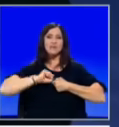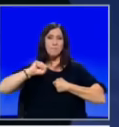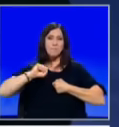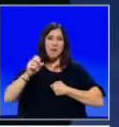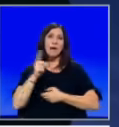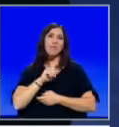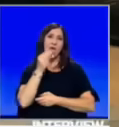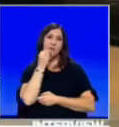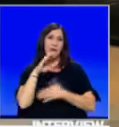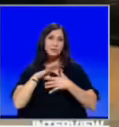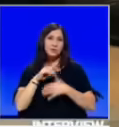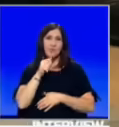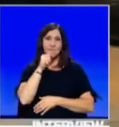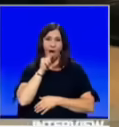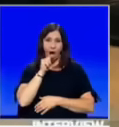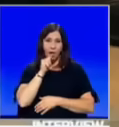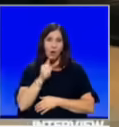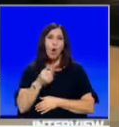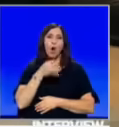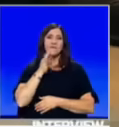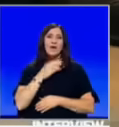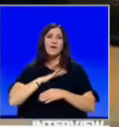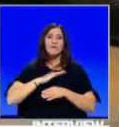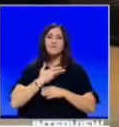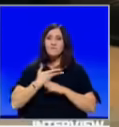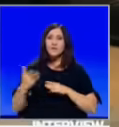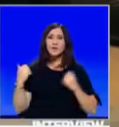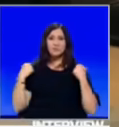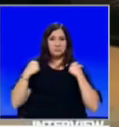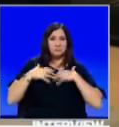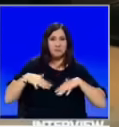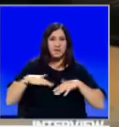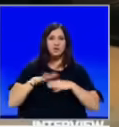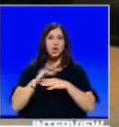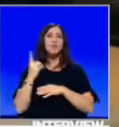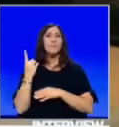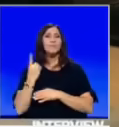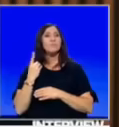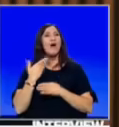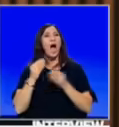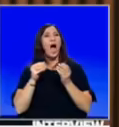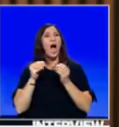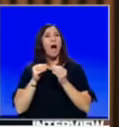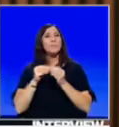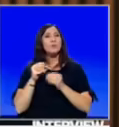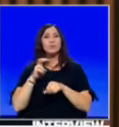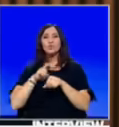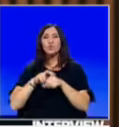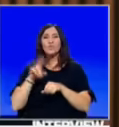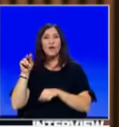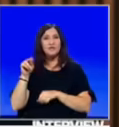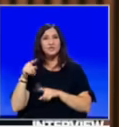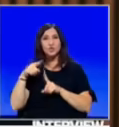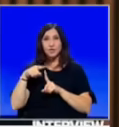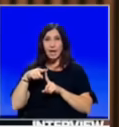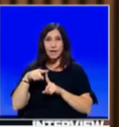алкохол и кафе. Винаги е облечен в черно. В едно от редките си интервюта през април пред Тъкър Карлсън, Дуров предсказва, че